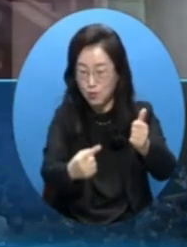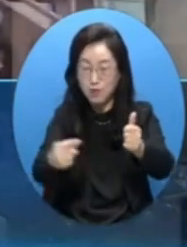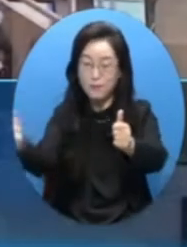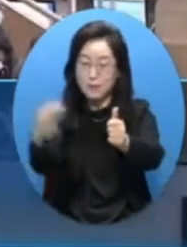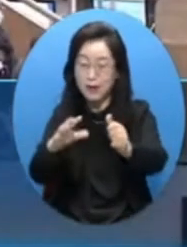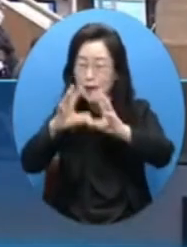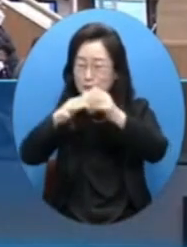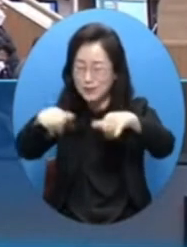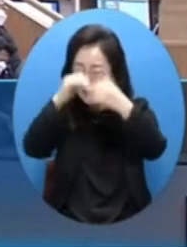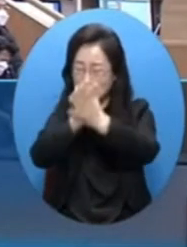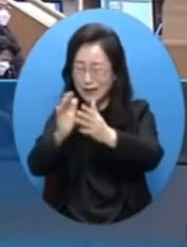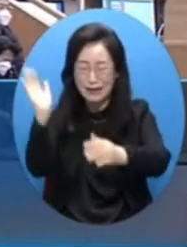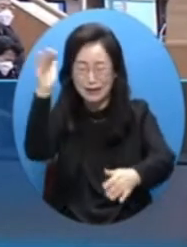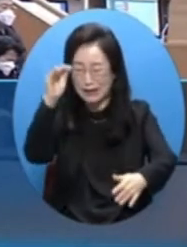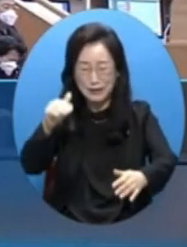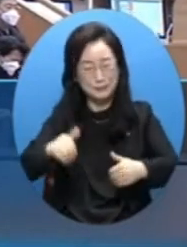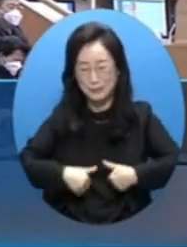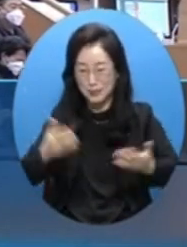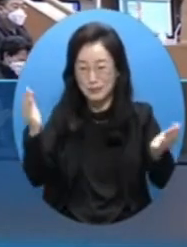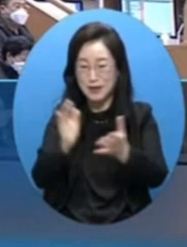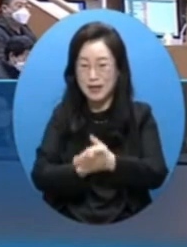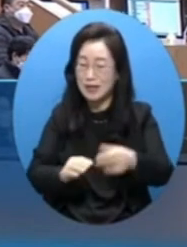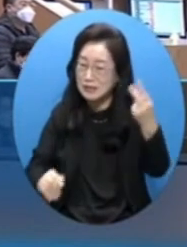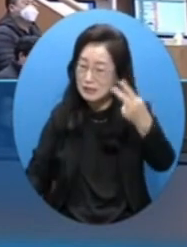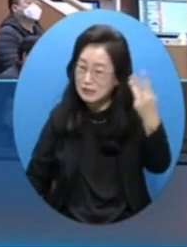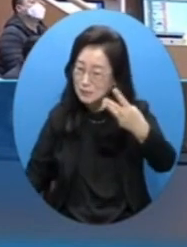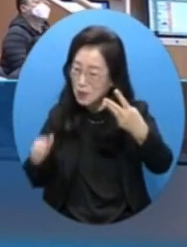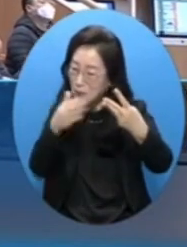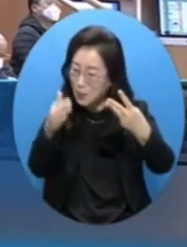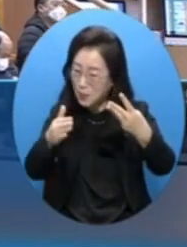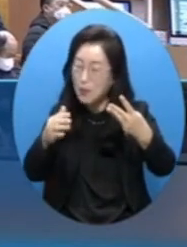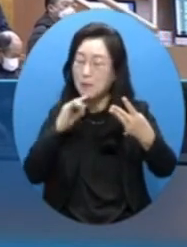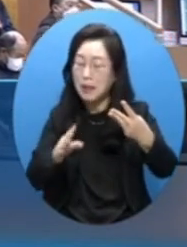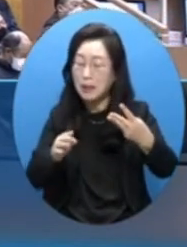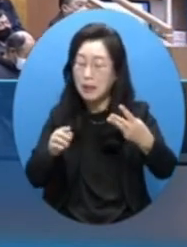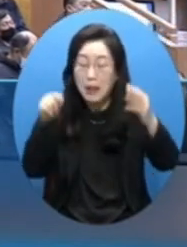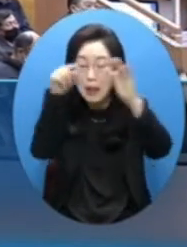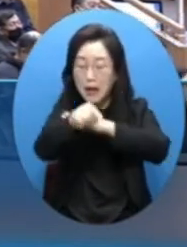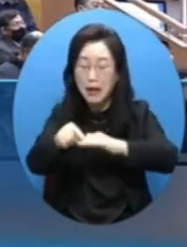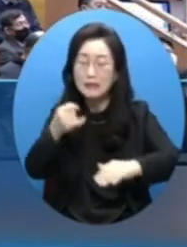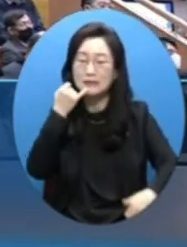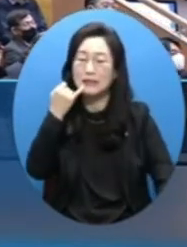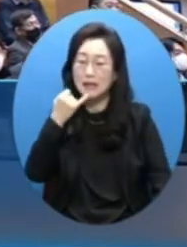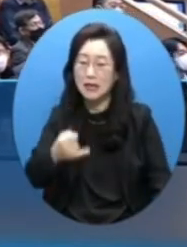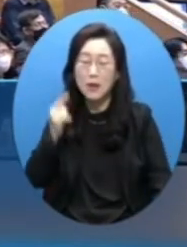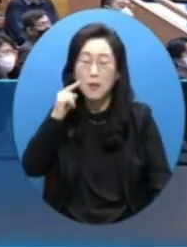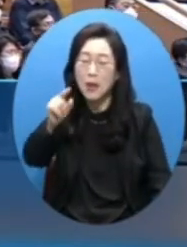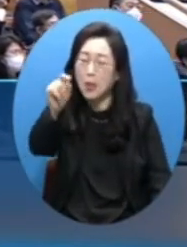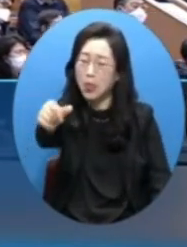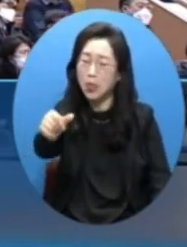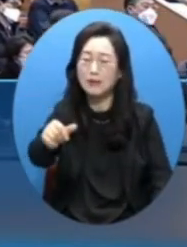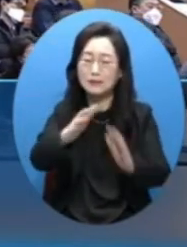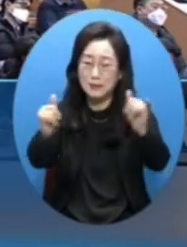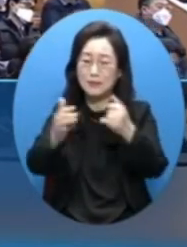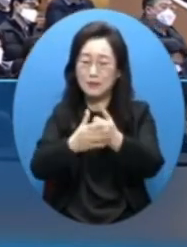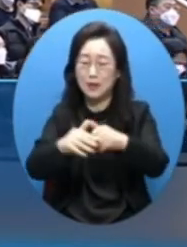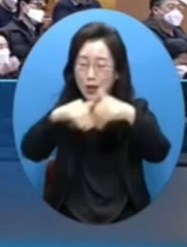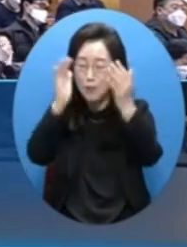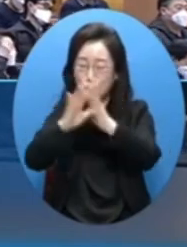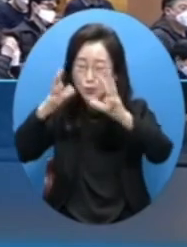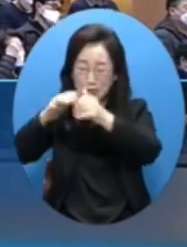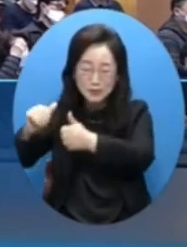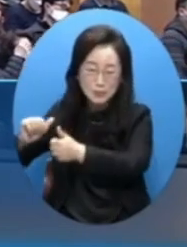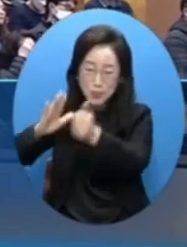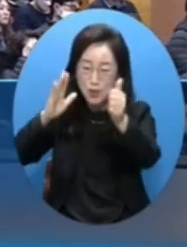이르되 백성을 다 올라가게 하지 말고 이삼천명만 올라가서 아이를 치게 하소서 그들은 소수인이 모든 백성을 그리로 보내어